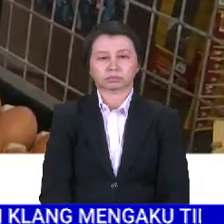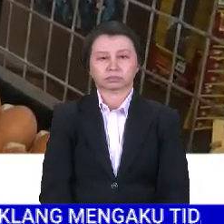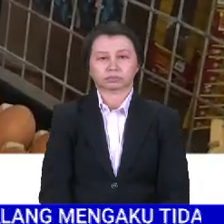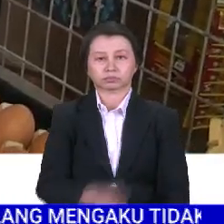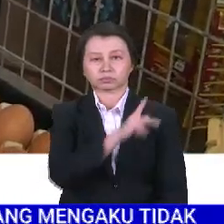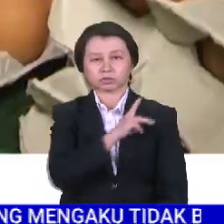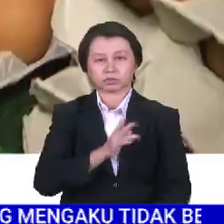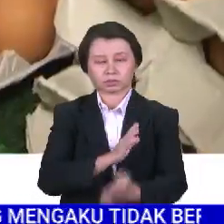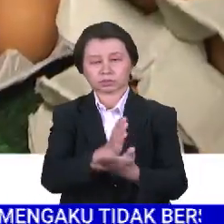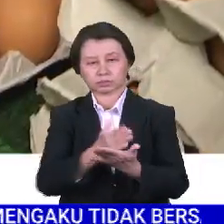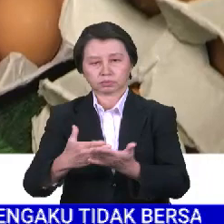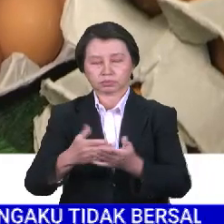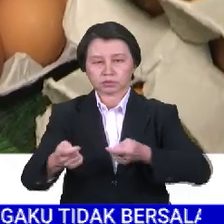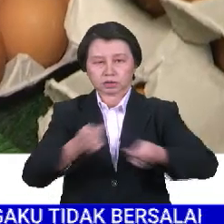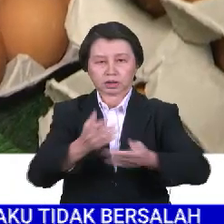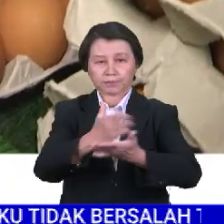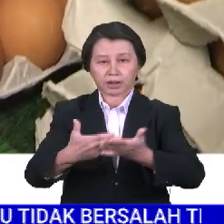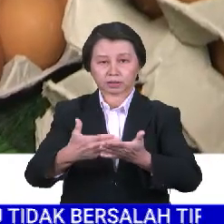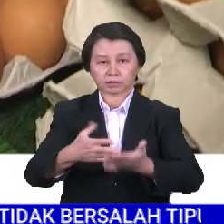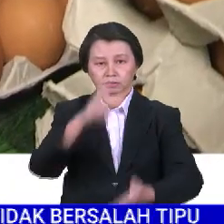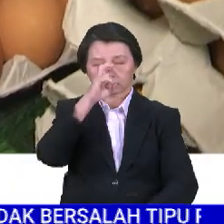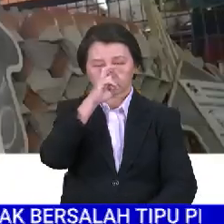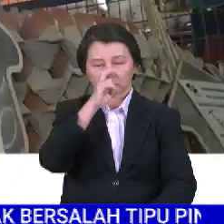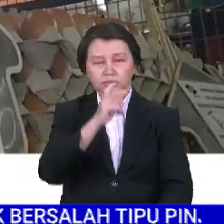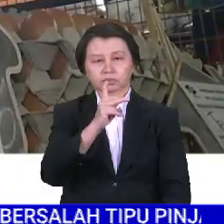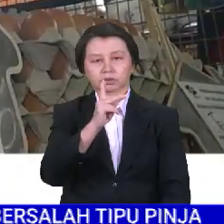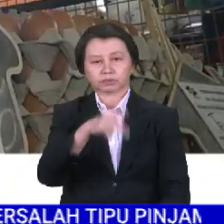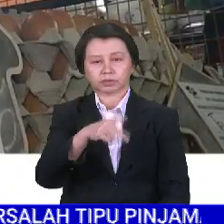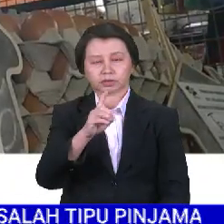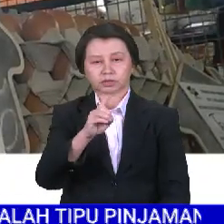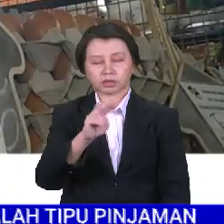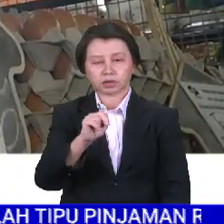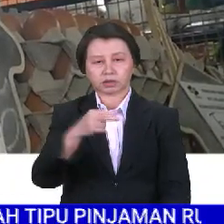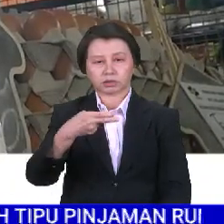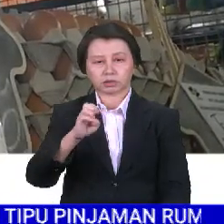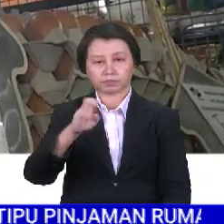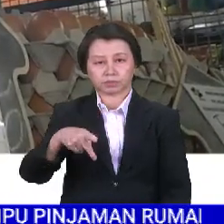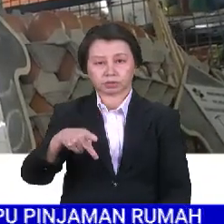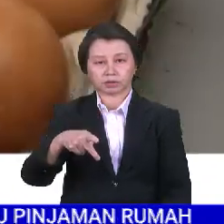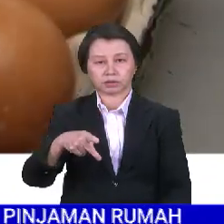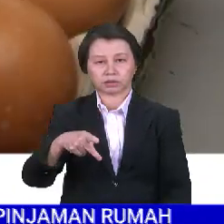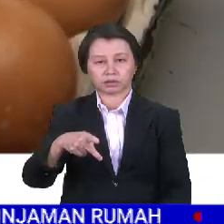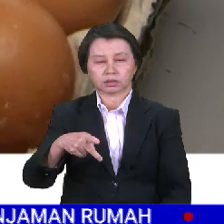ketua section perdagangan dalam negeri dan